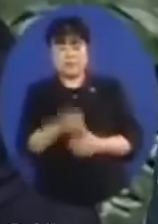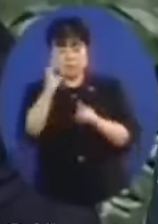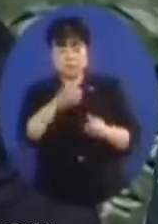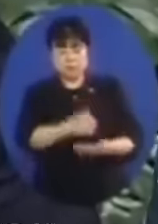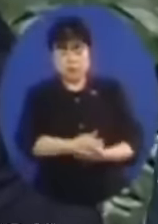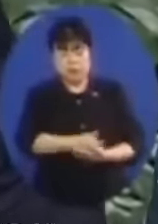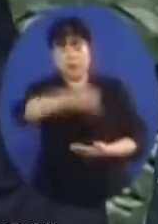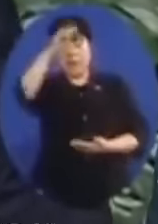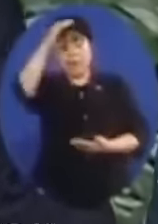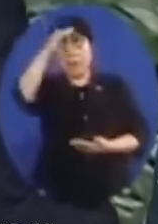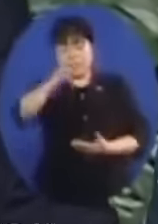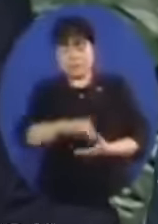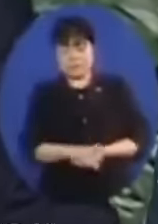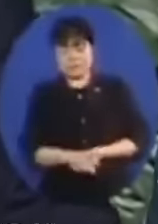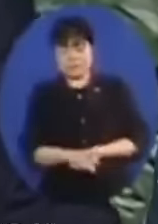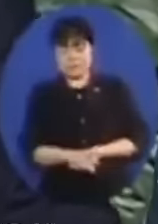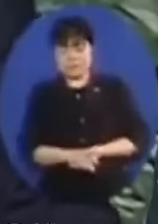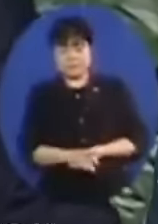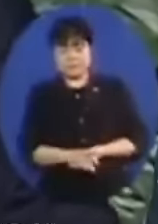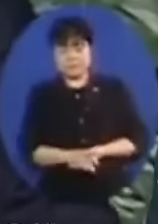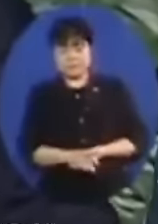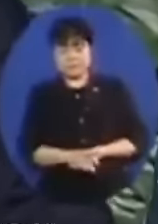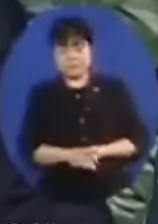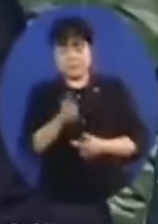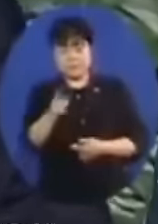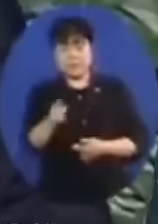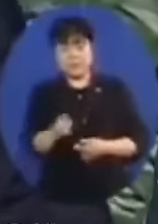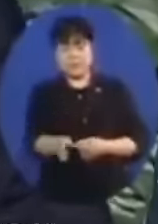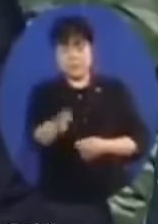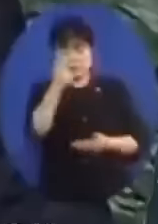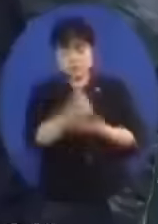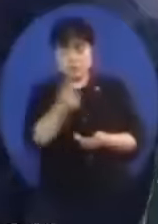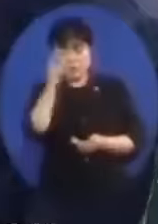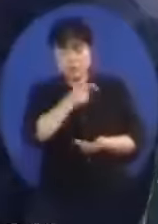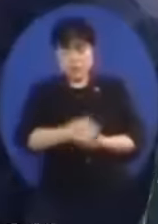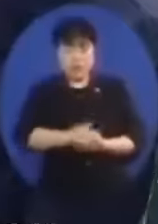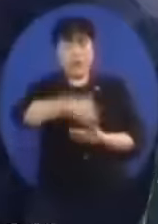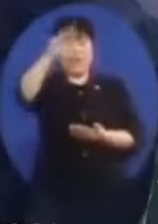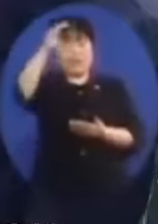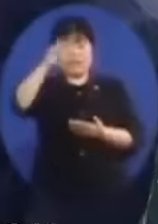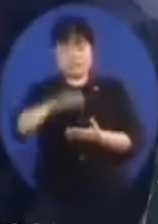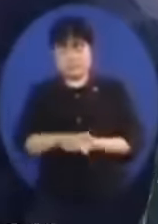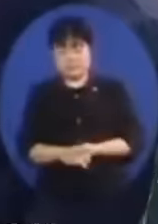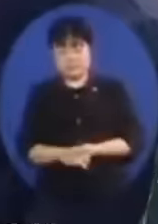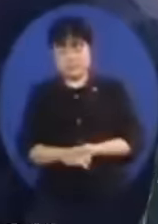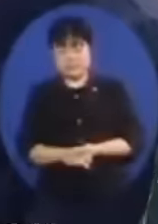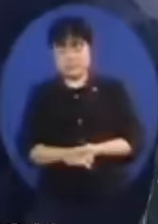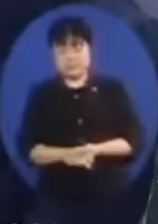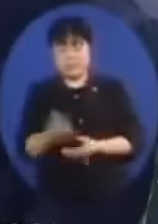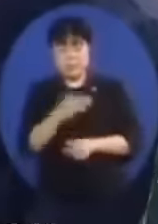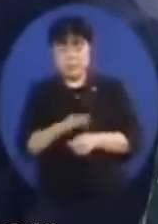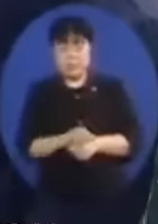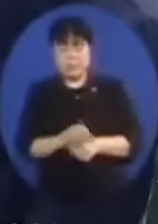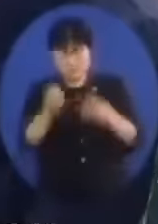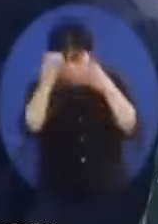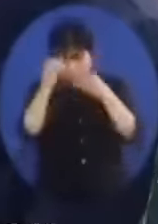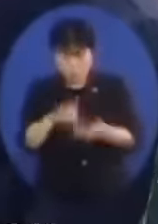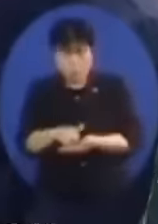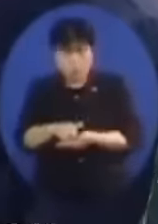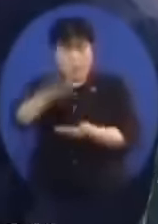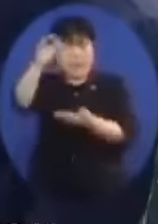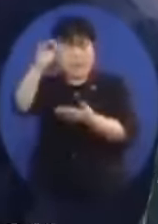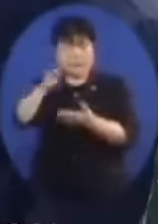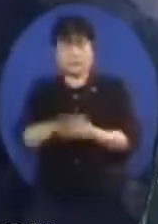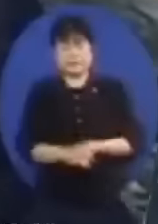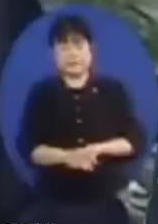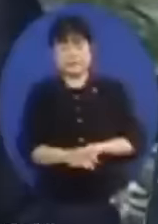저주는 물러갈지어다. 너희 죄악은 물러갈지어다. 너의 육체의 고통은 물러갈지어다.